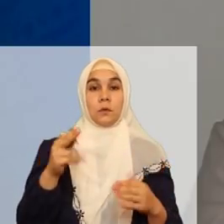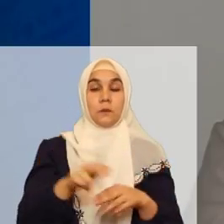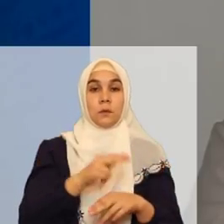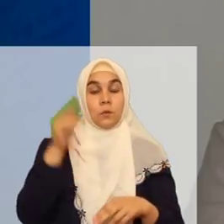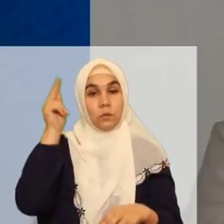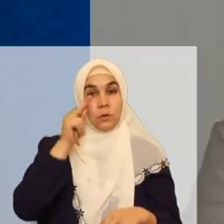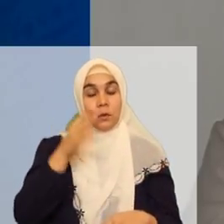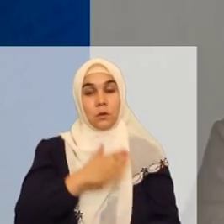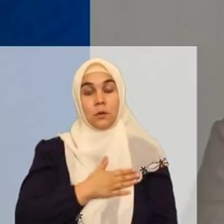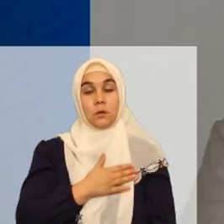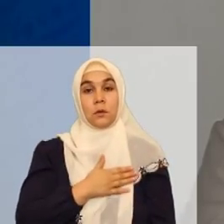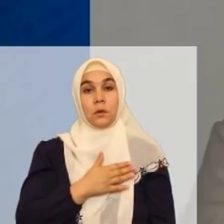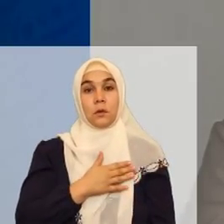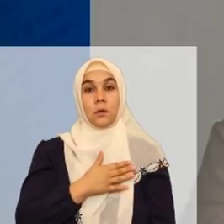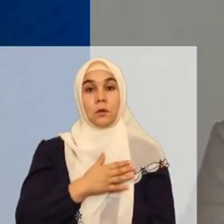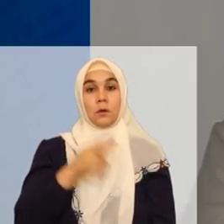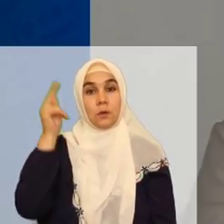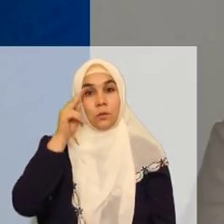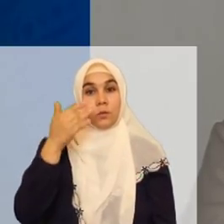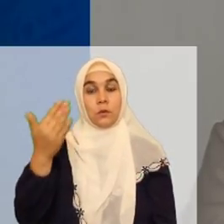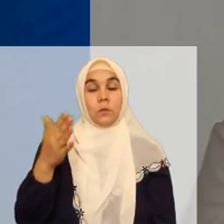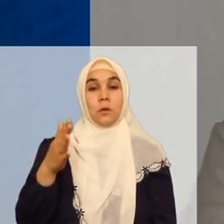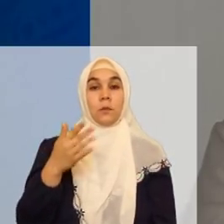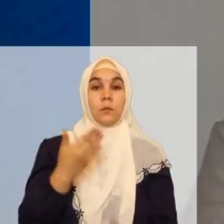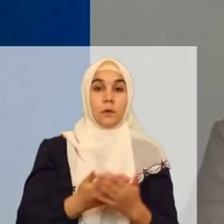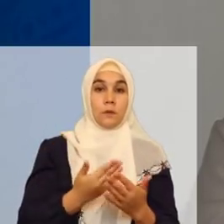ilim, bu ilmning mohiyati,